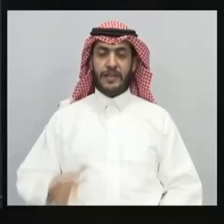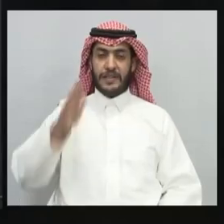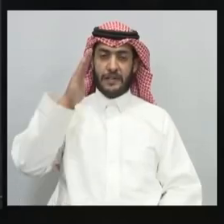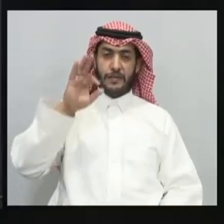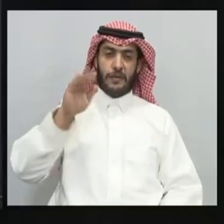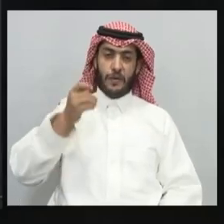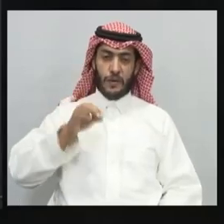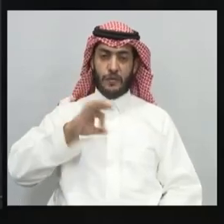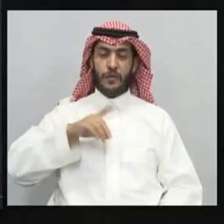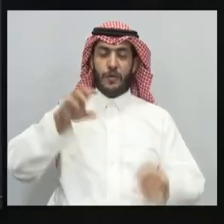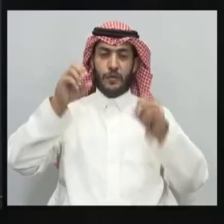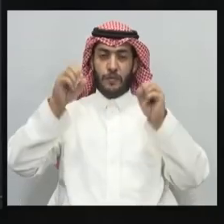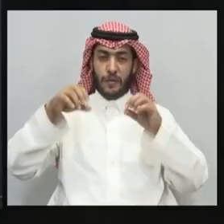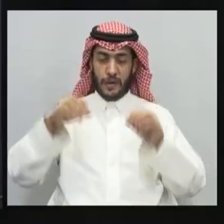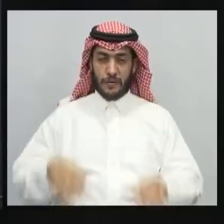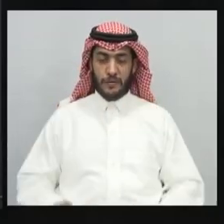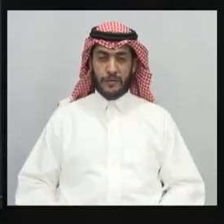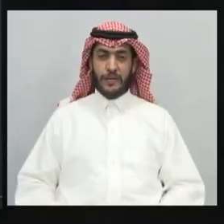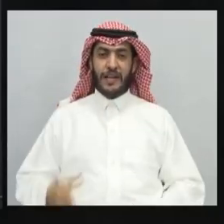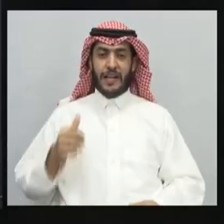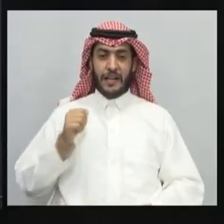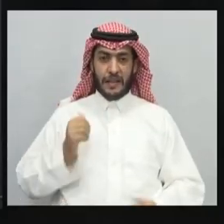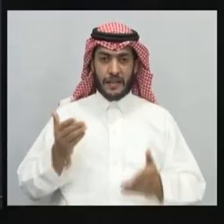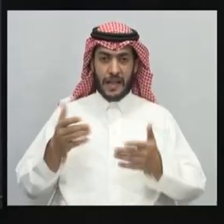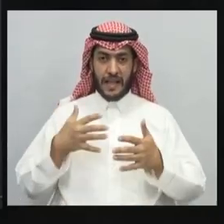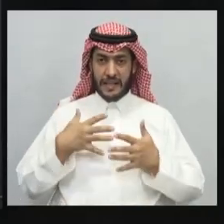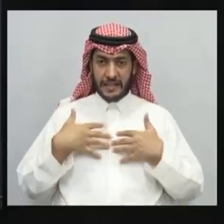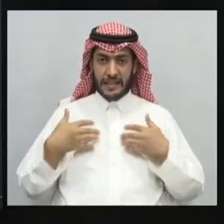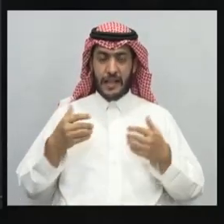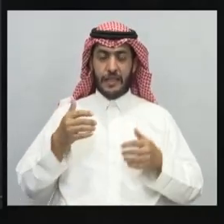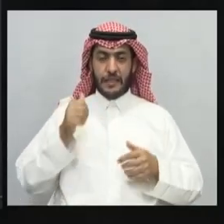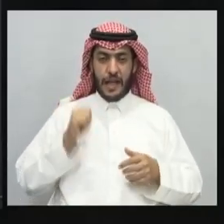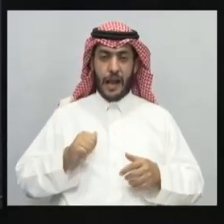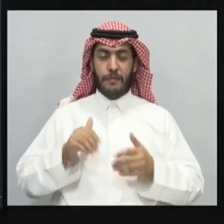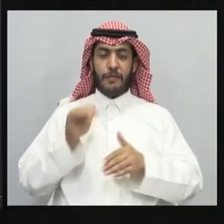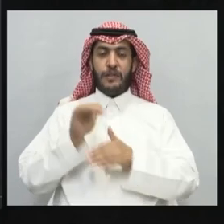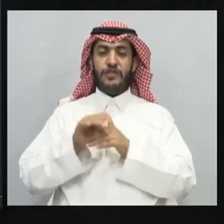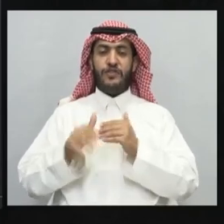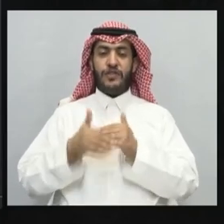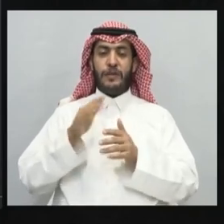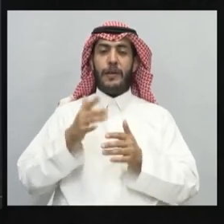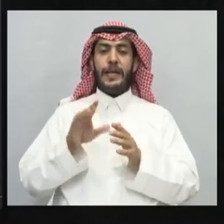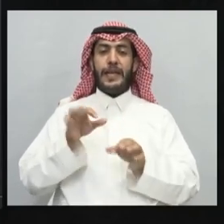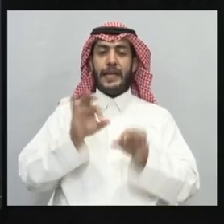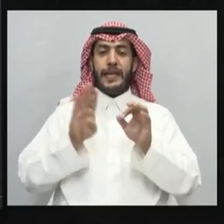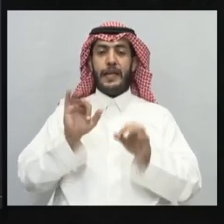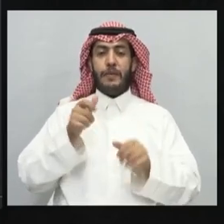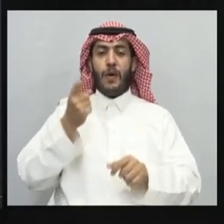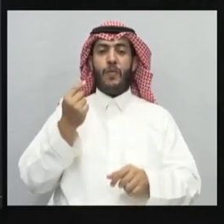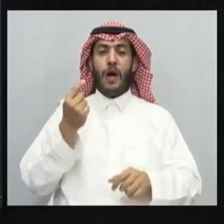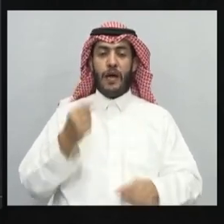السلام عليكم ورحمه الله وبركاته اعزائي الطلاب نرحب بكم في درس جديد من دروس منهج كيمياء